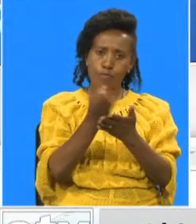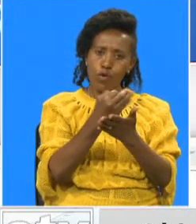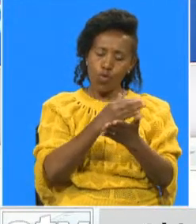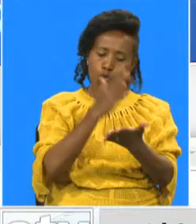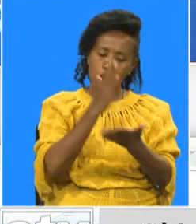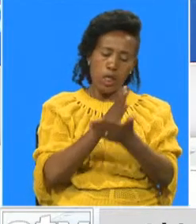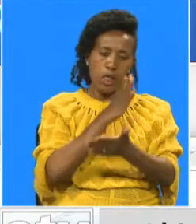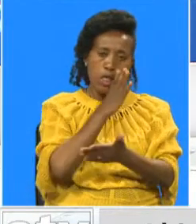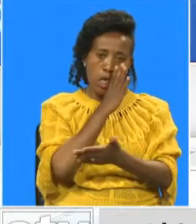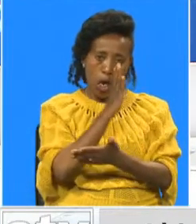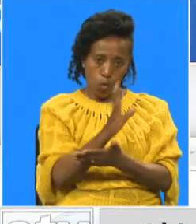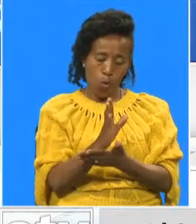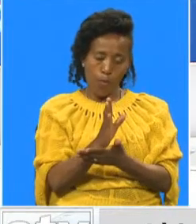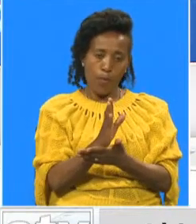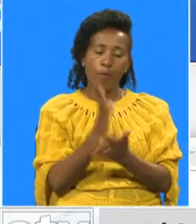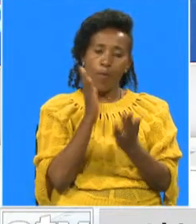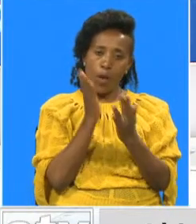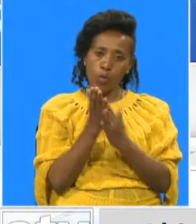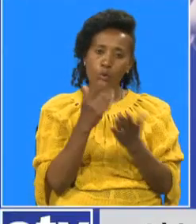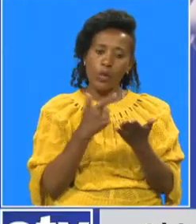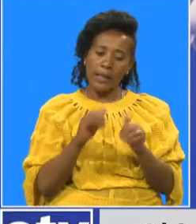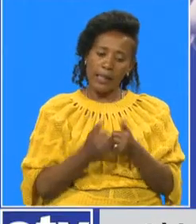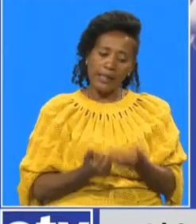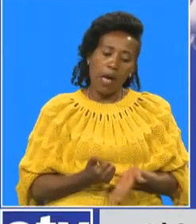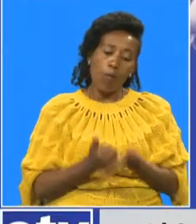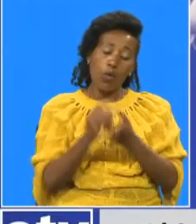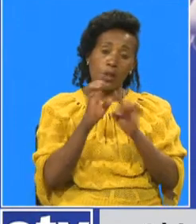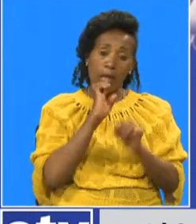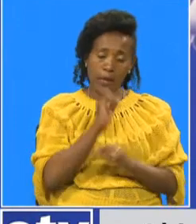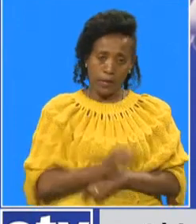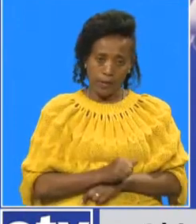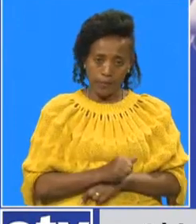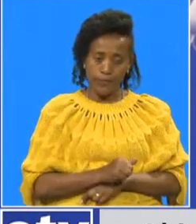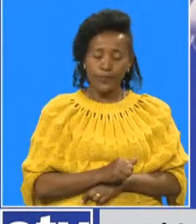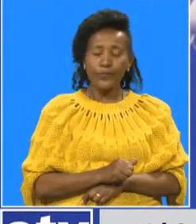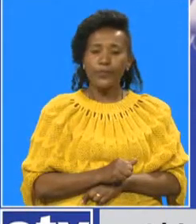ፕሮዳክሽኑ በማይቆምበት መልኩ እንደ ሰፖርት እናርክ ነው።